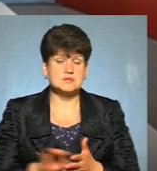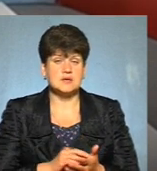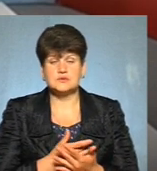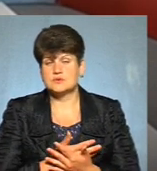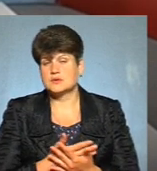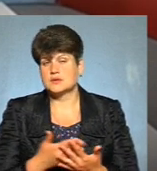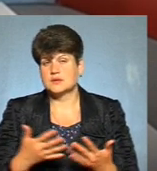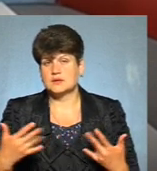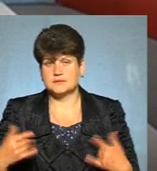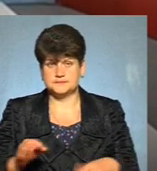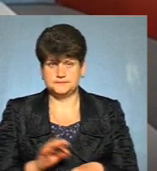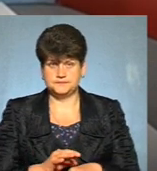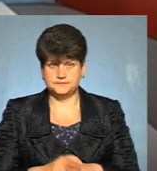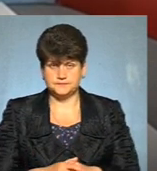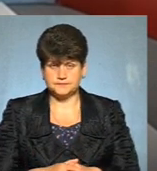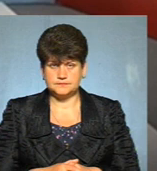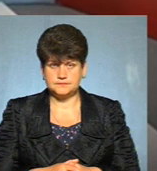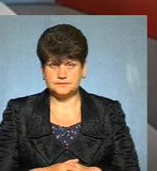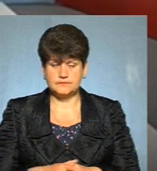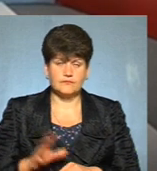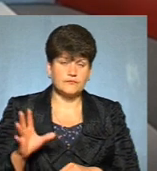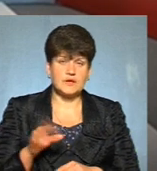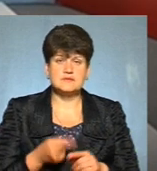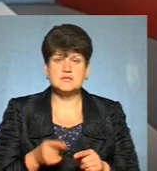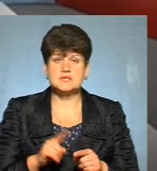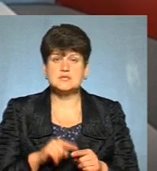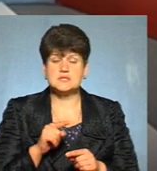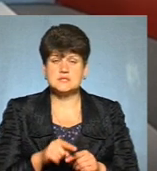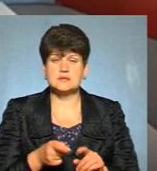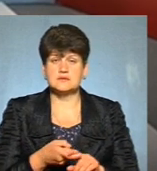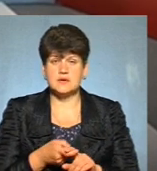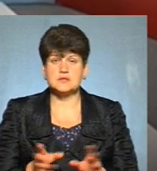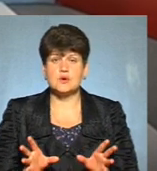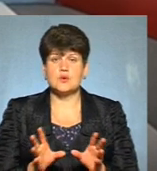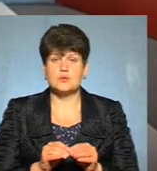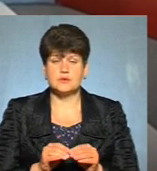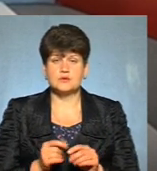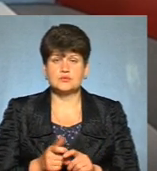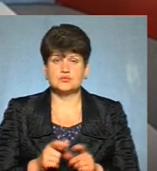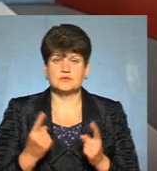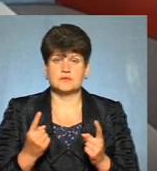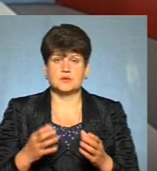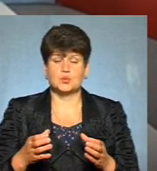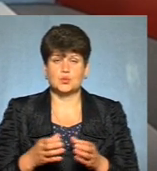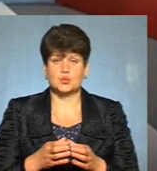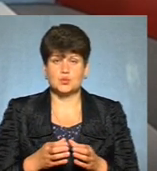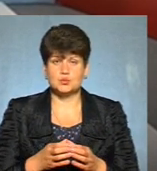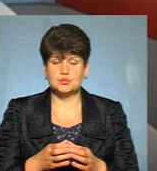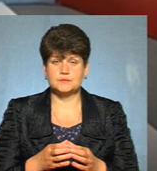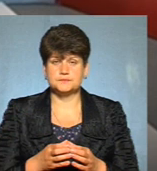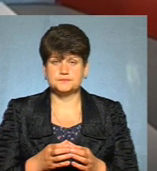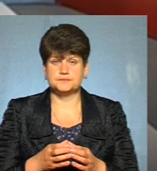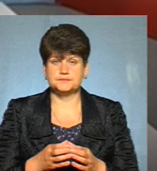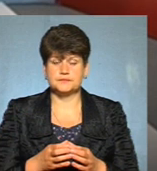декілька патогенів. Всі ці інфекції об'єднуються в дуже велику групу так званих кліщових